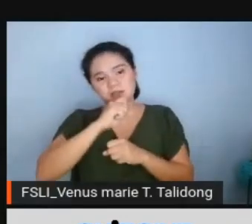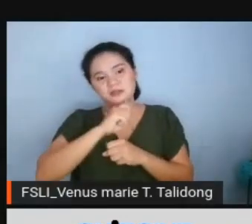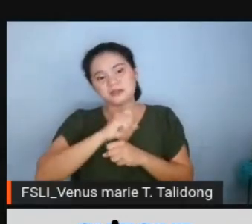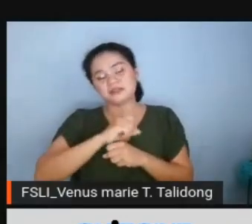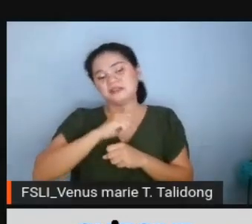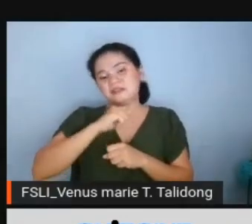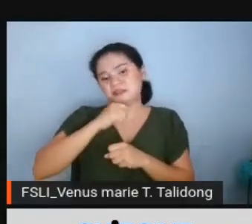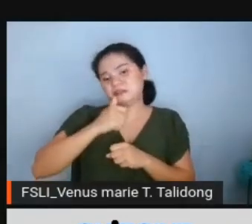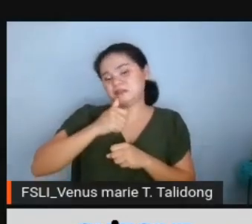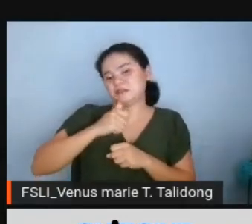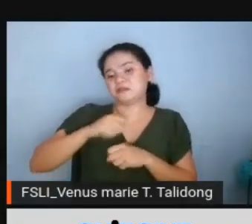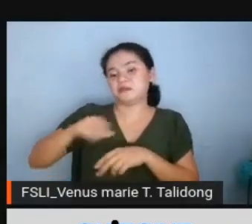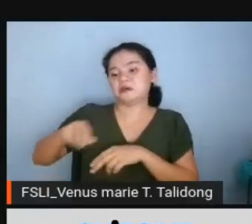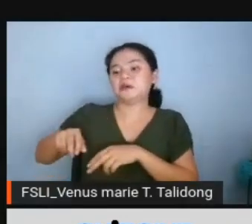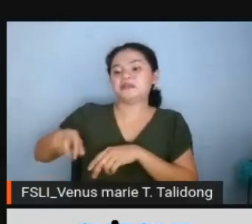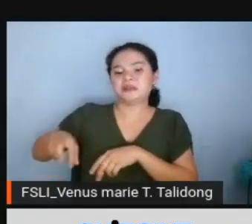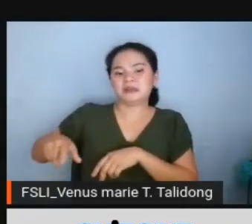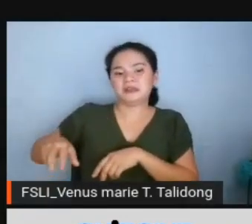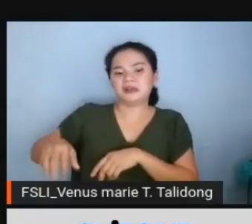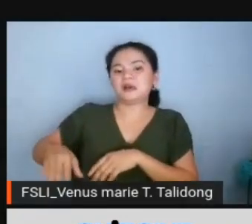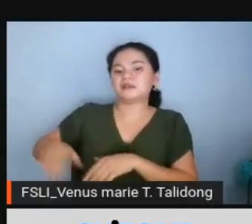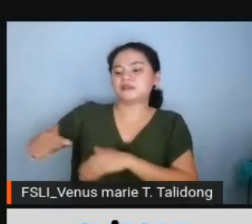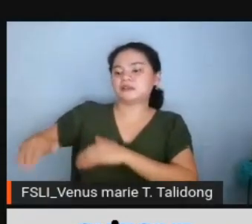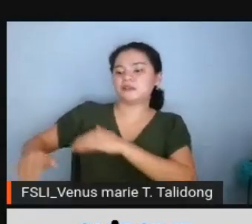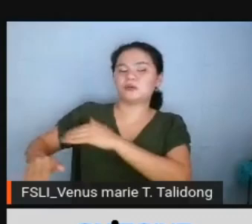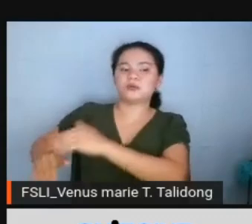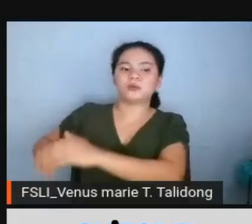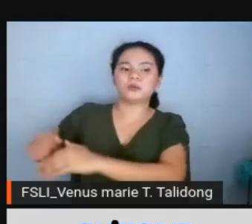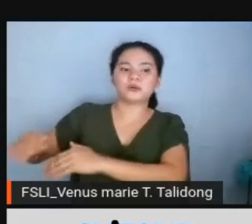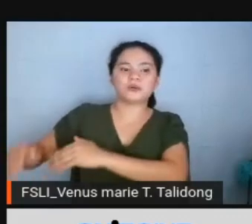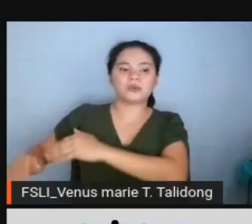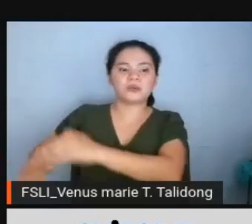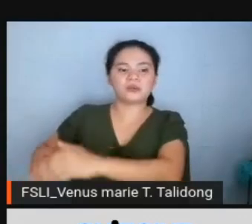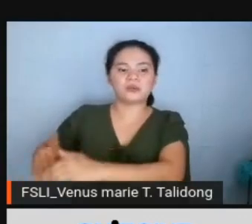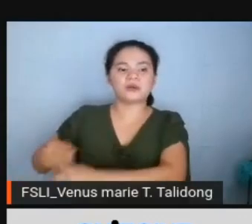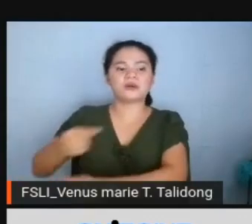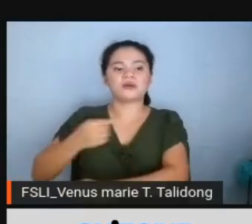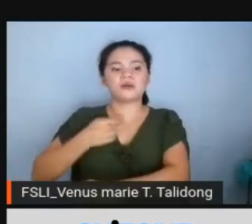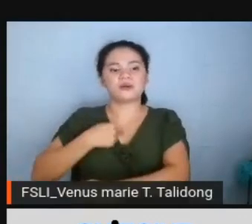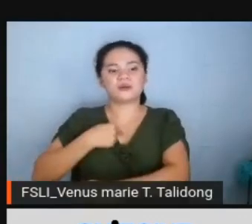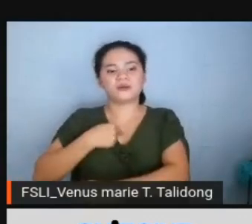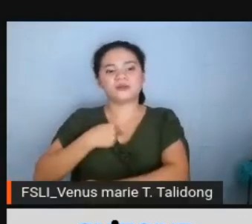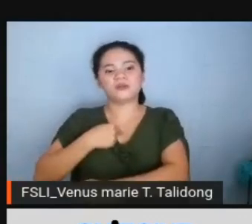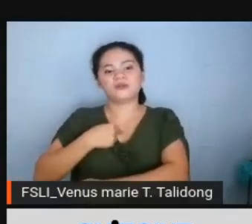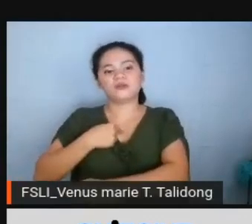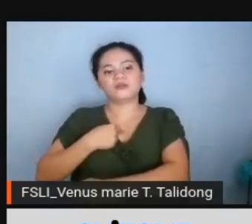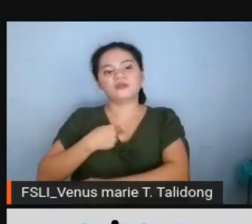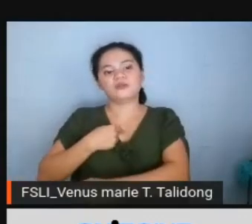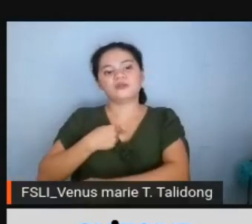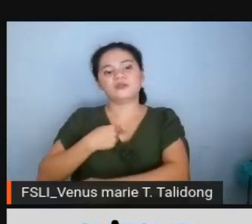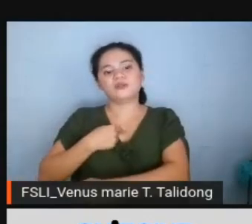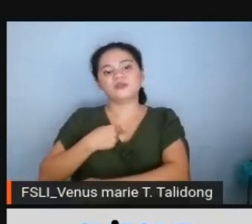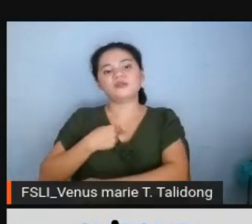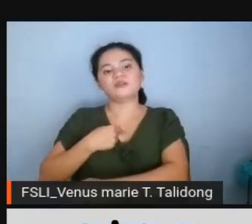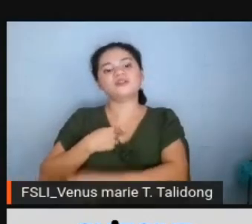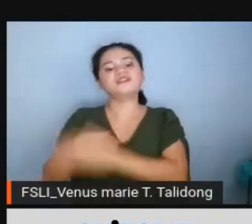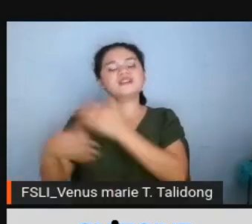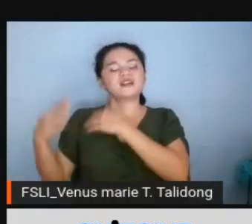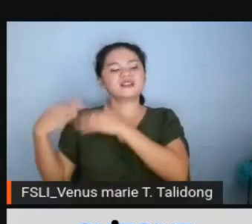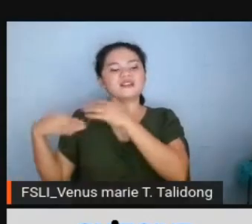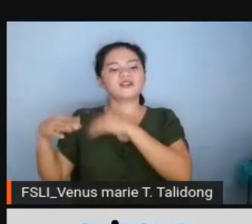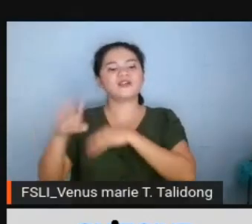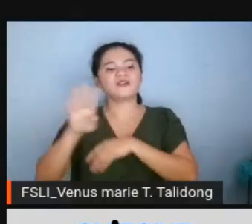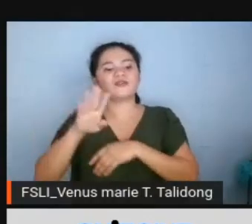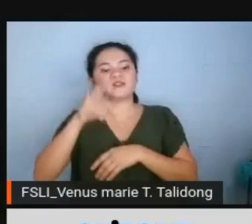around. Parang crawling lang. Crawling was my form of walking during that time. And and you can just